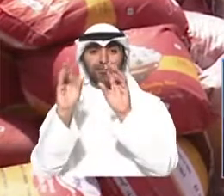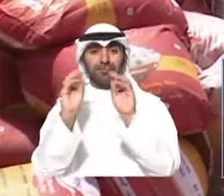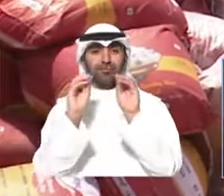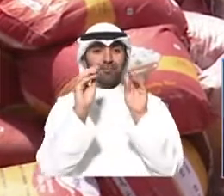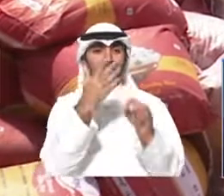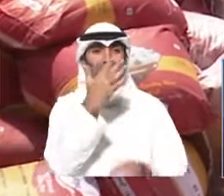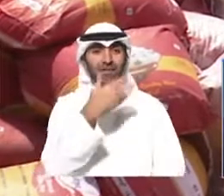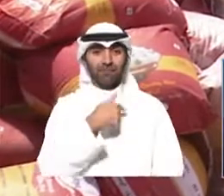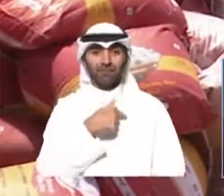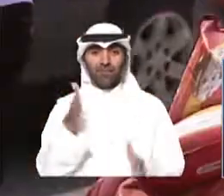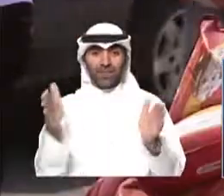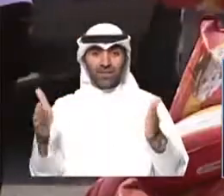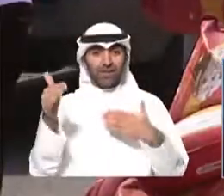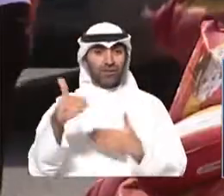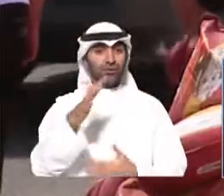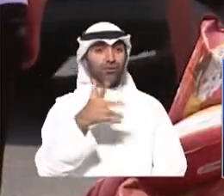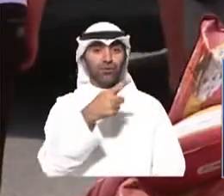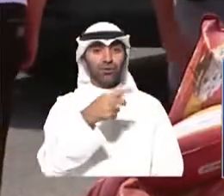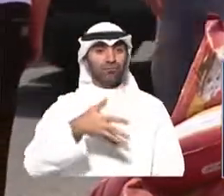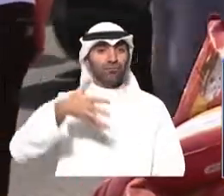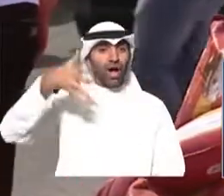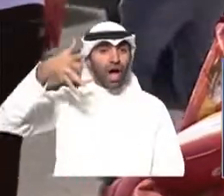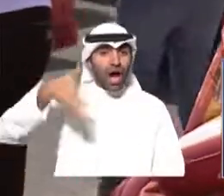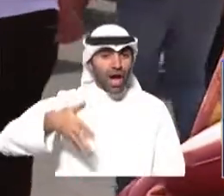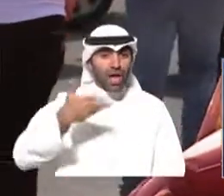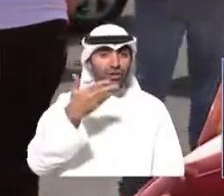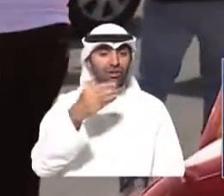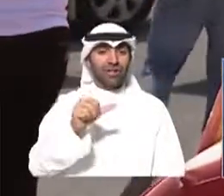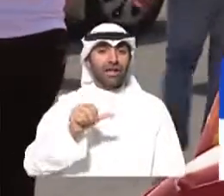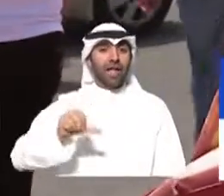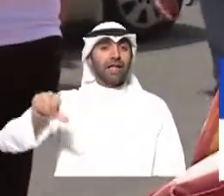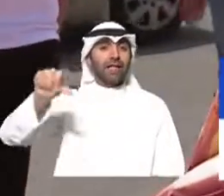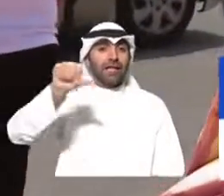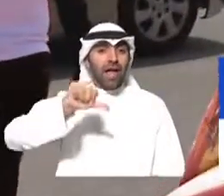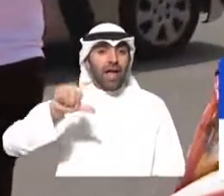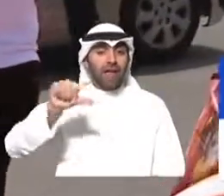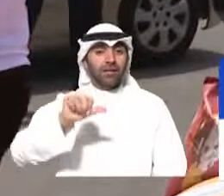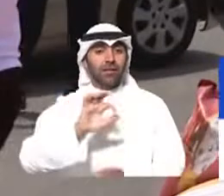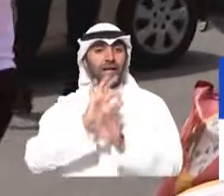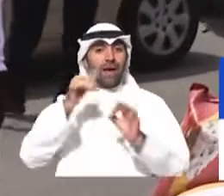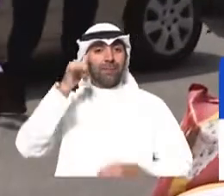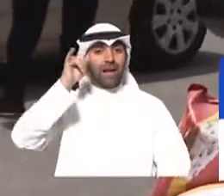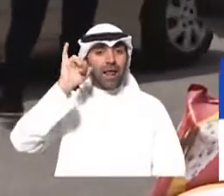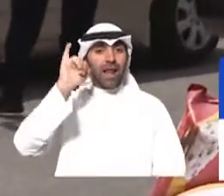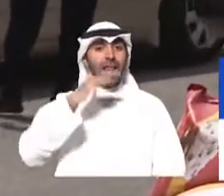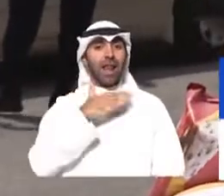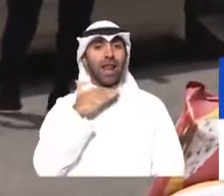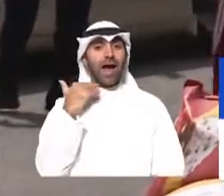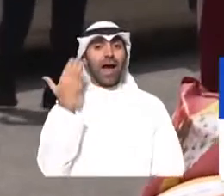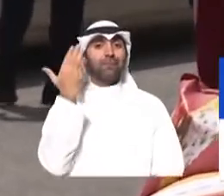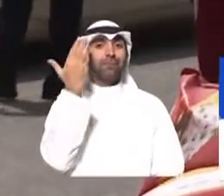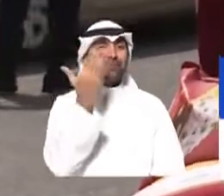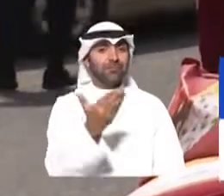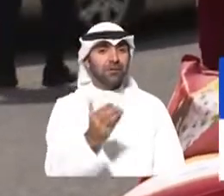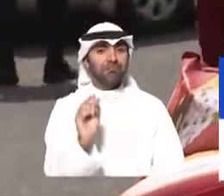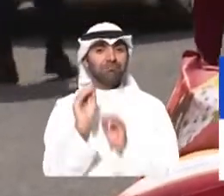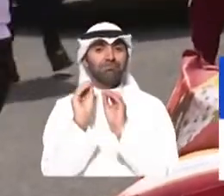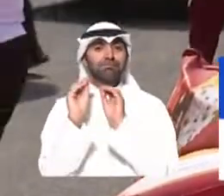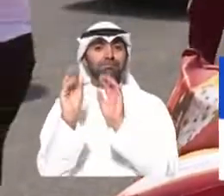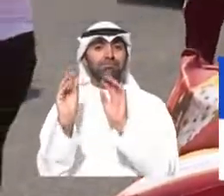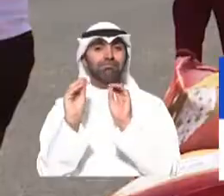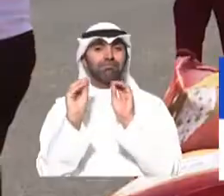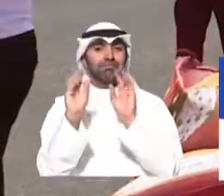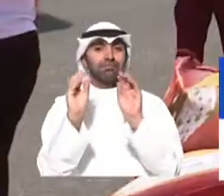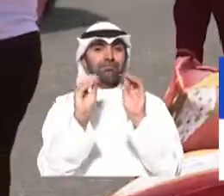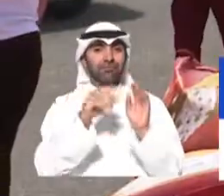شهر رمضان بإذن الله عز وجل. حنا على مرحلتين أو 3 مراحل، المرحلة الأولى اليوم تقريبا 600 إلى 800 أسرة